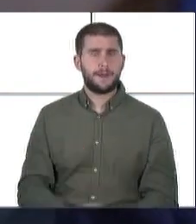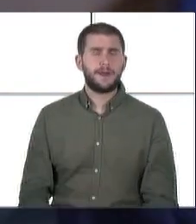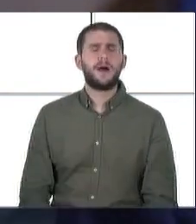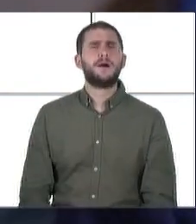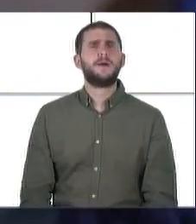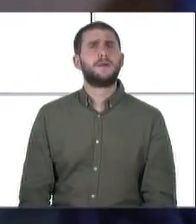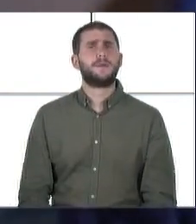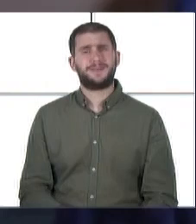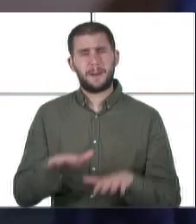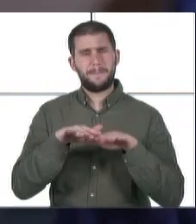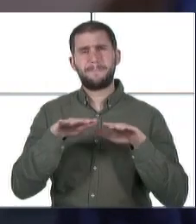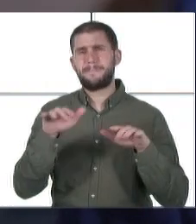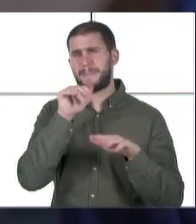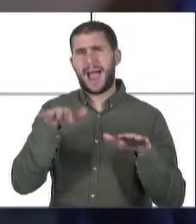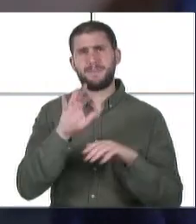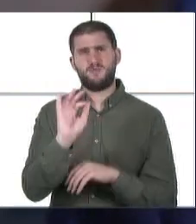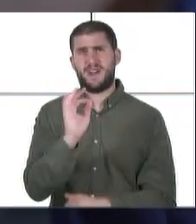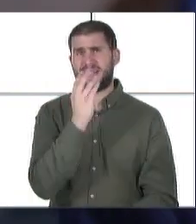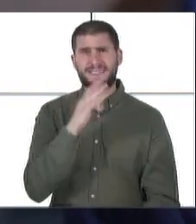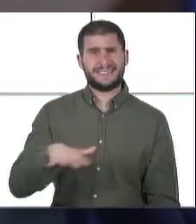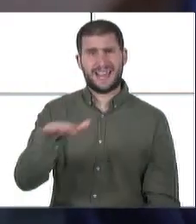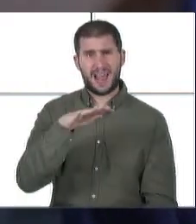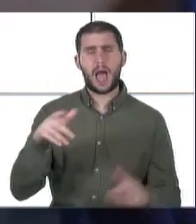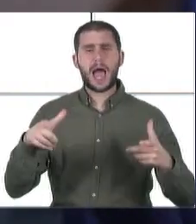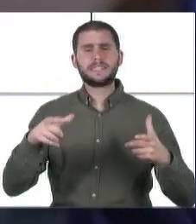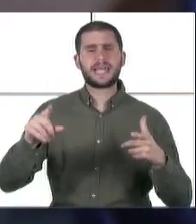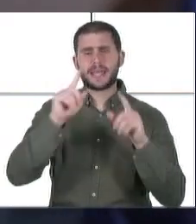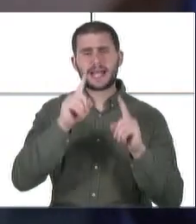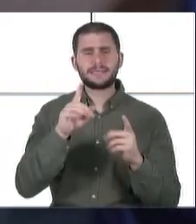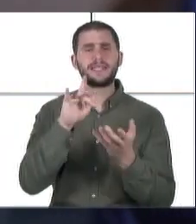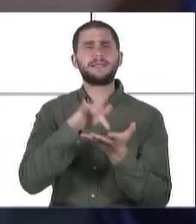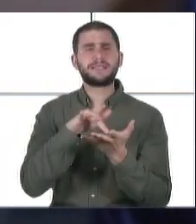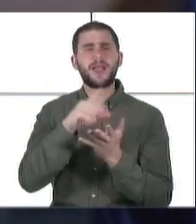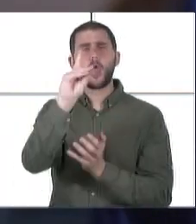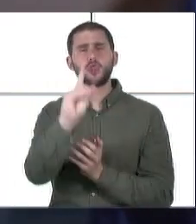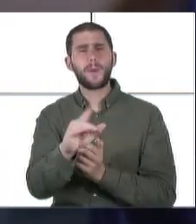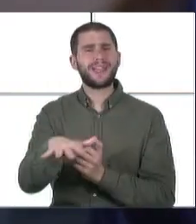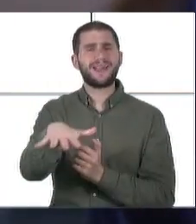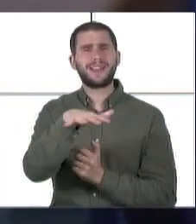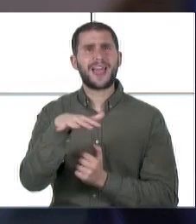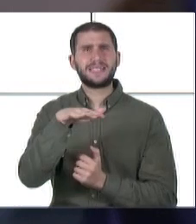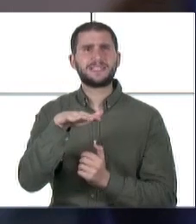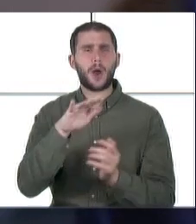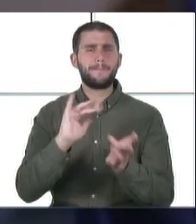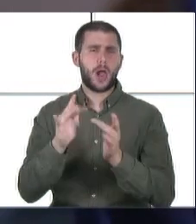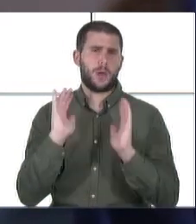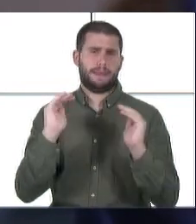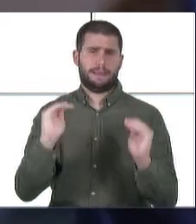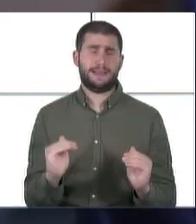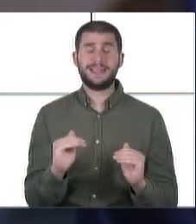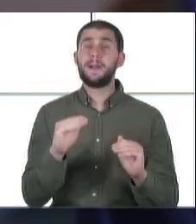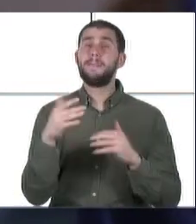המים הכלכליים של ישראל. האסדה נמצאת דרומית לכל אזור מחלוקת. מדינת